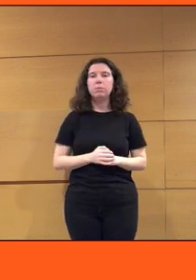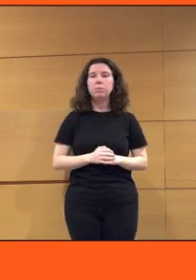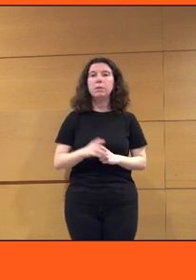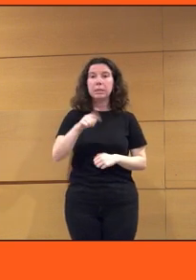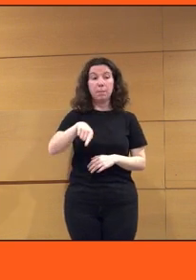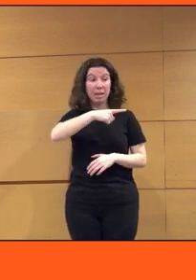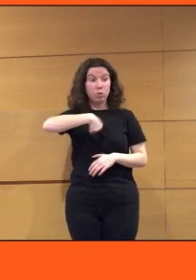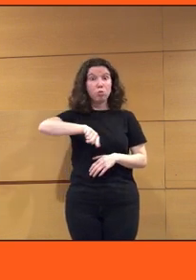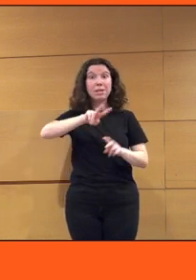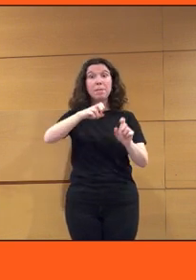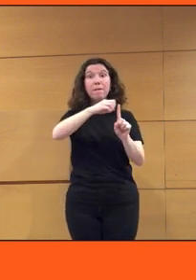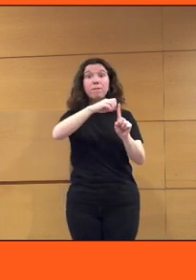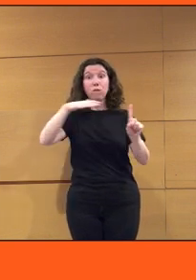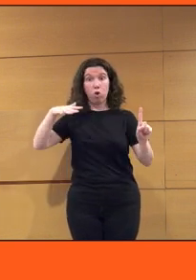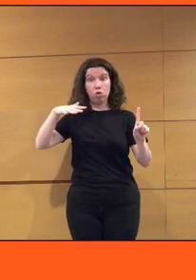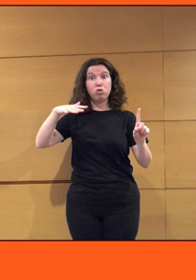fòrums nacionals i